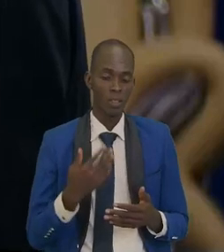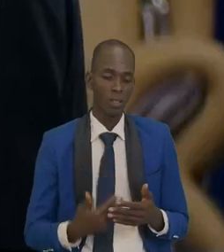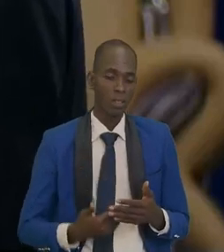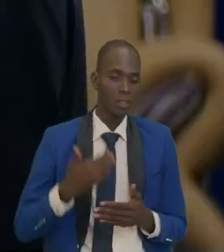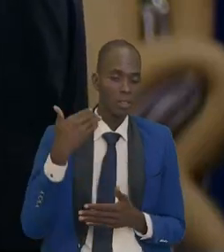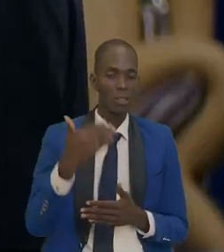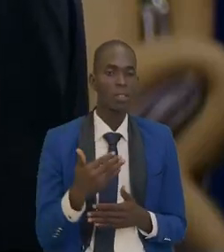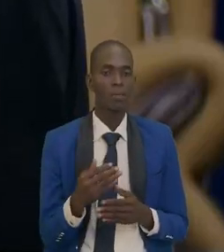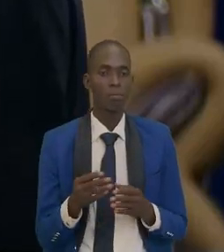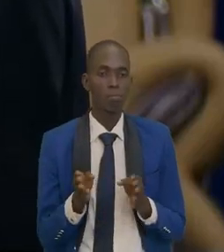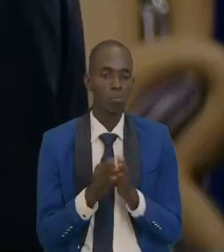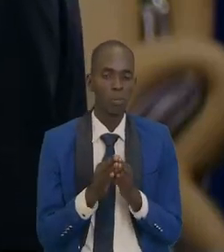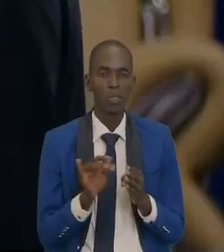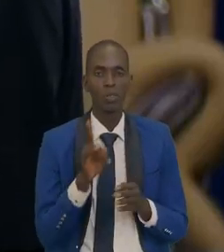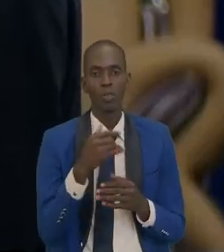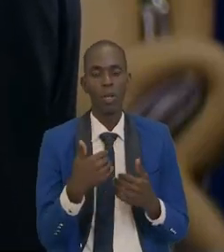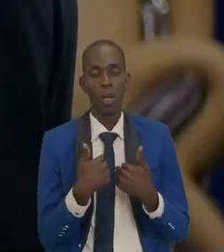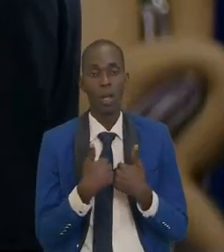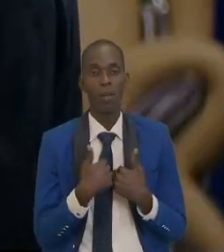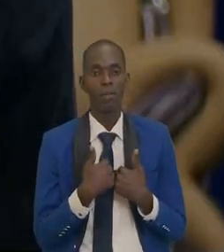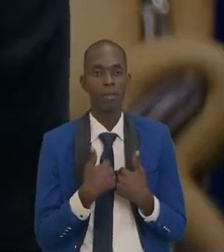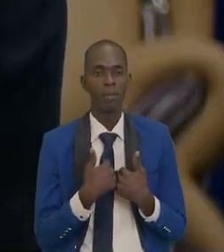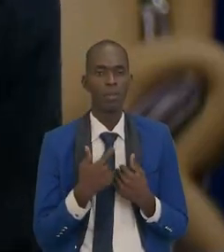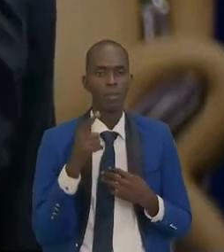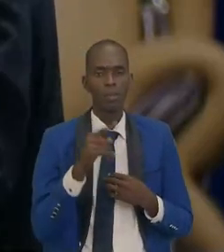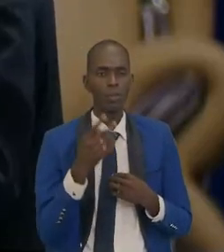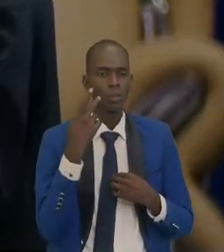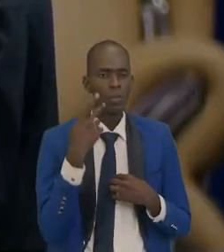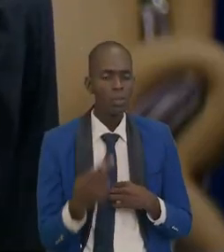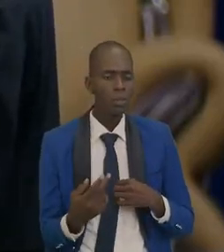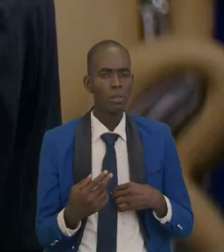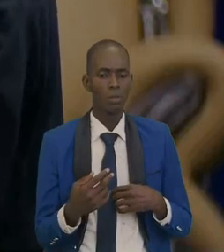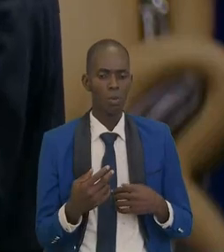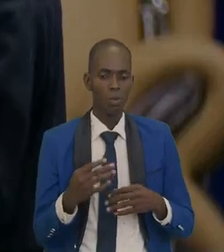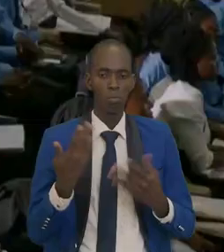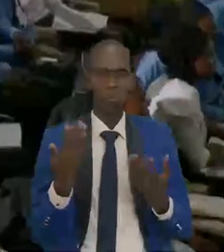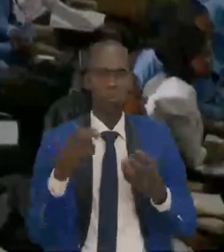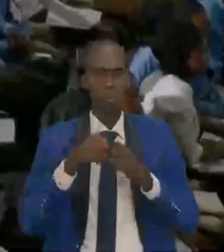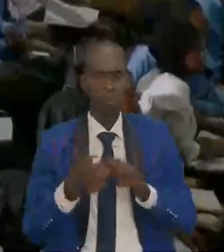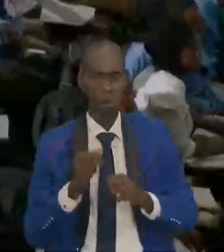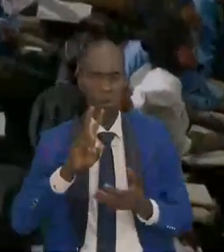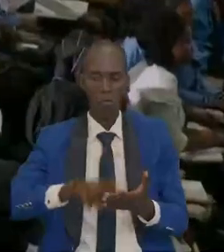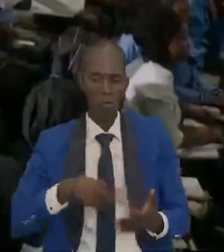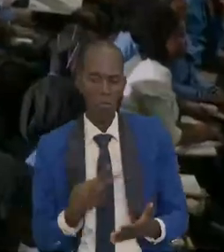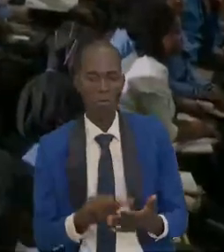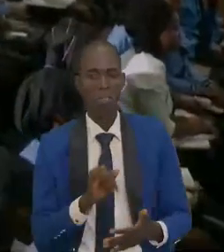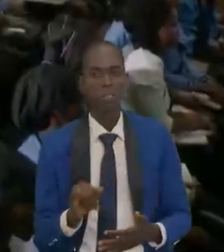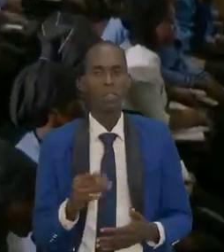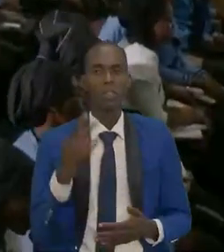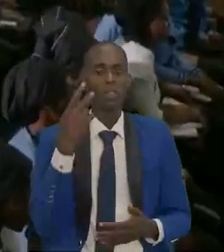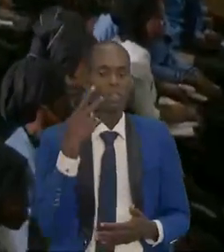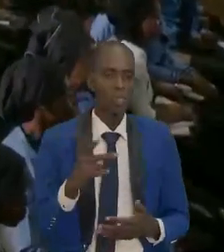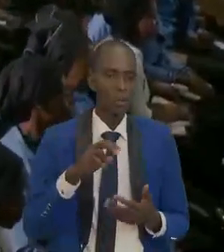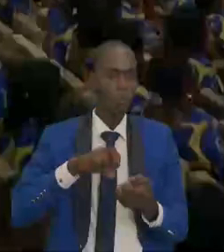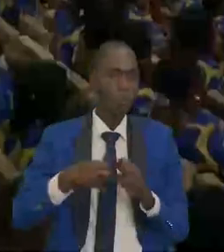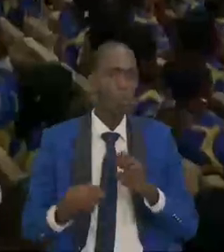Et à la séance, la réunion séante que vous voyez les murailles s'écrouler, les